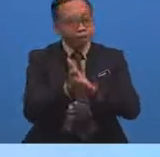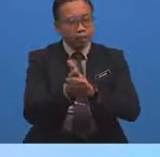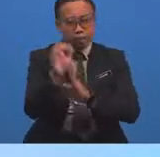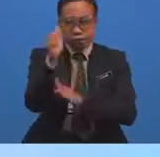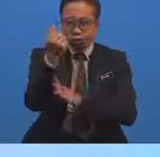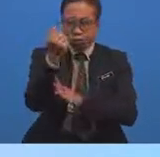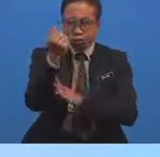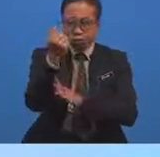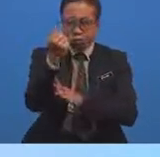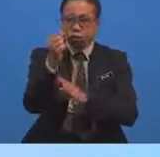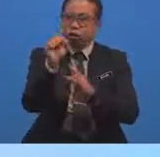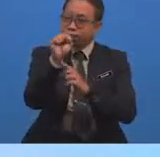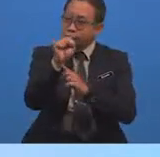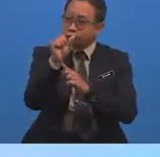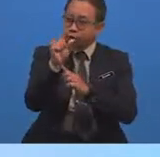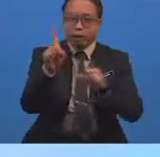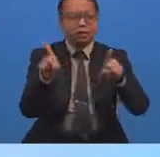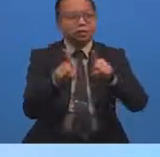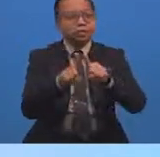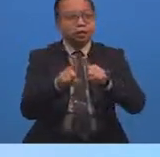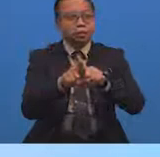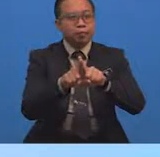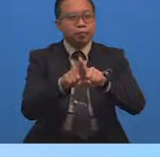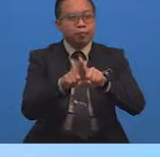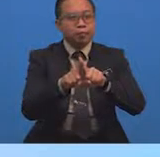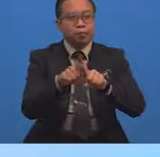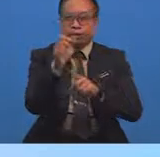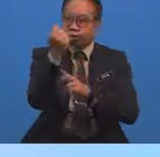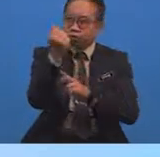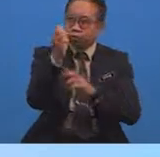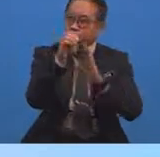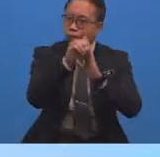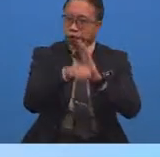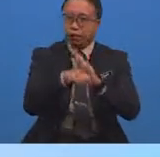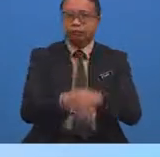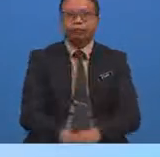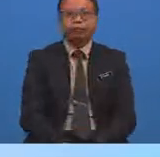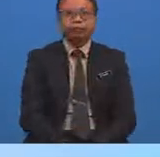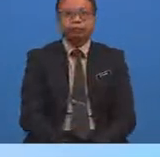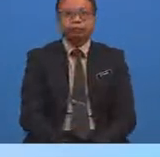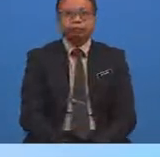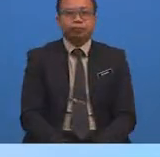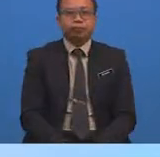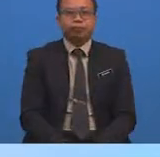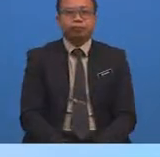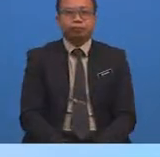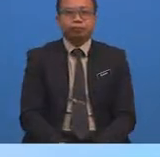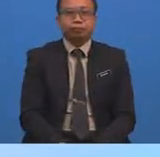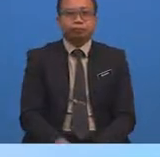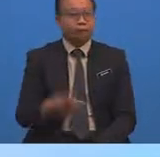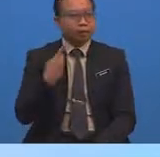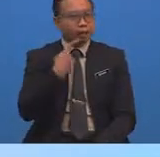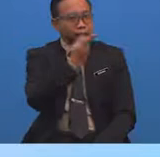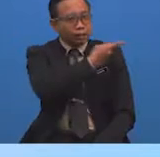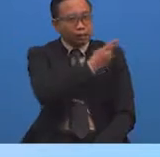10 singkatan bersamaan 10 menit kita